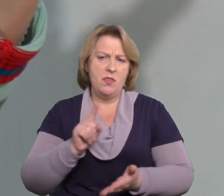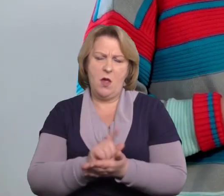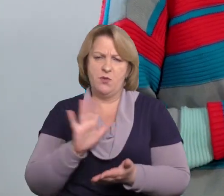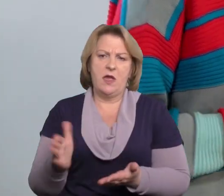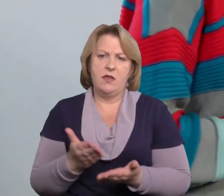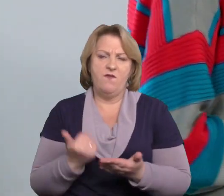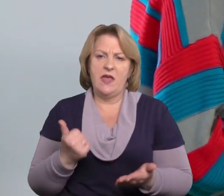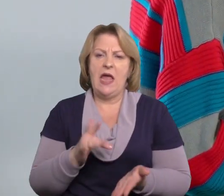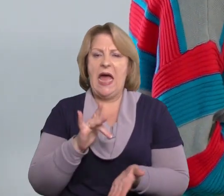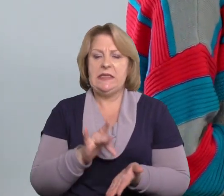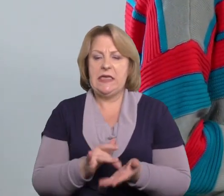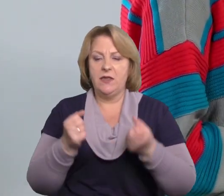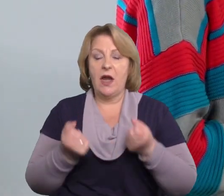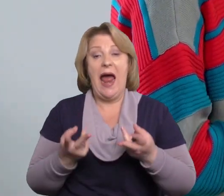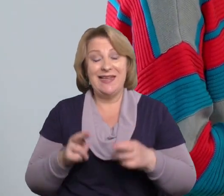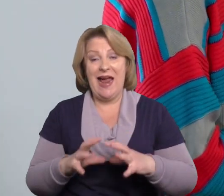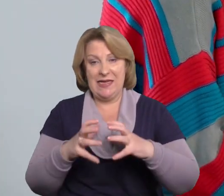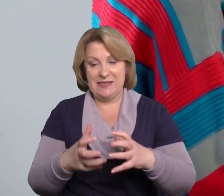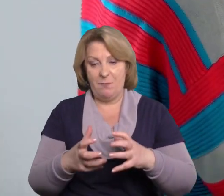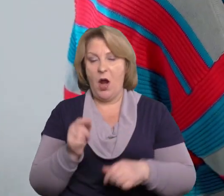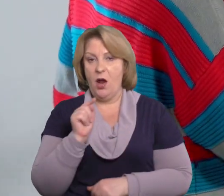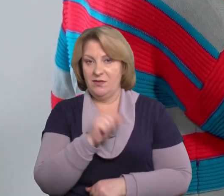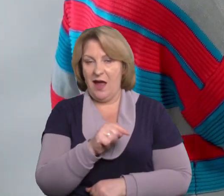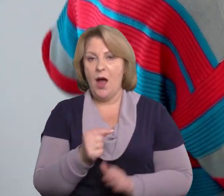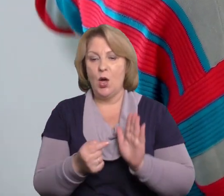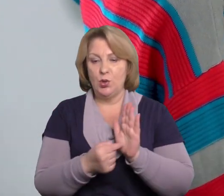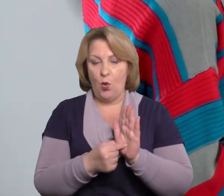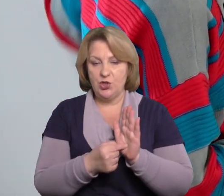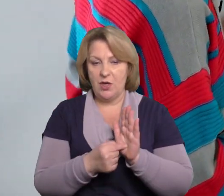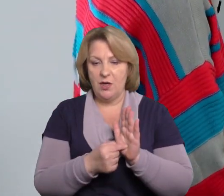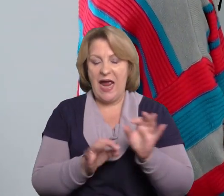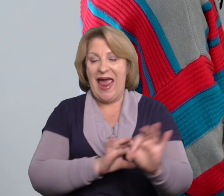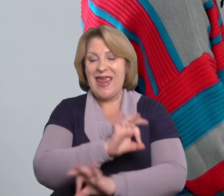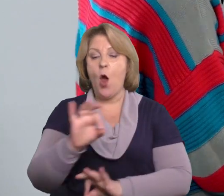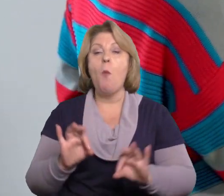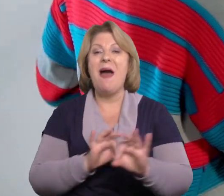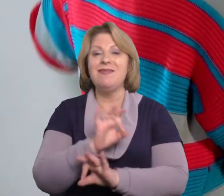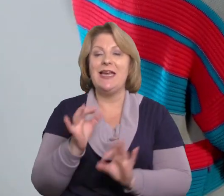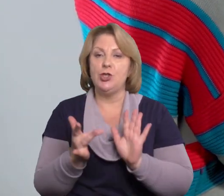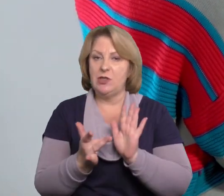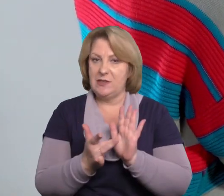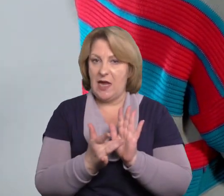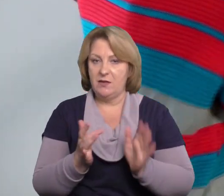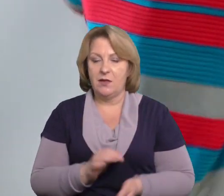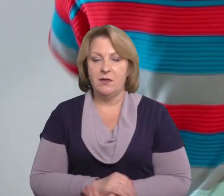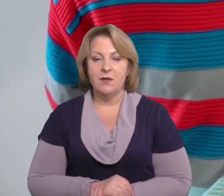центру тяжіння. Так як для Землі це ось ця точка, це її геометричний центр, то